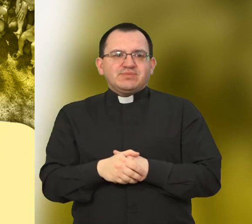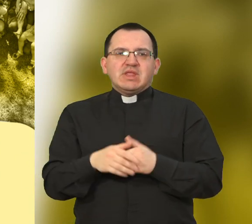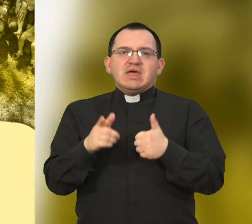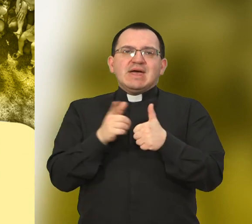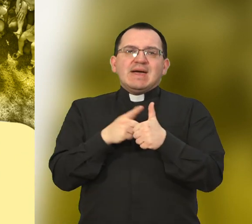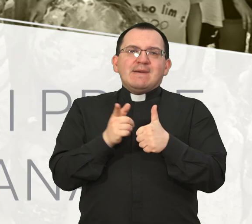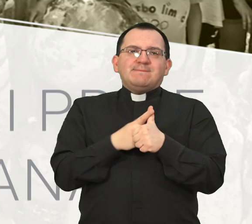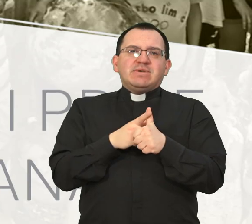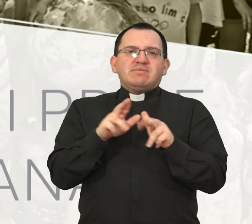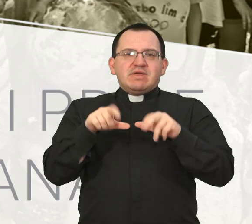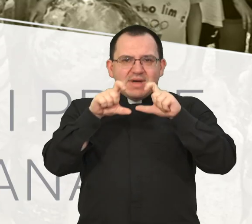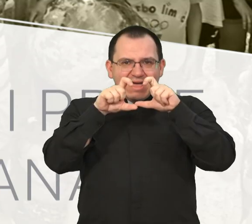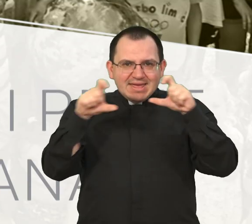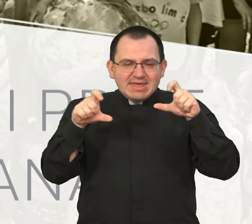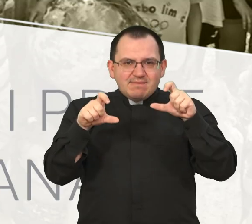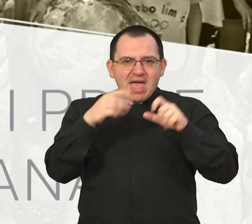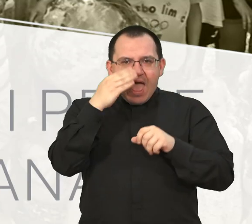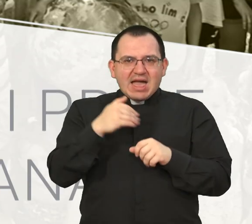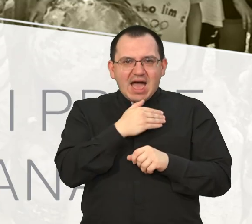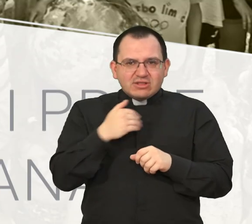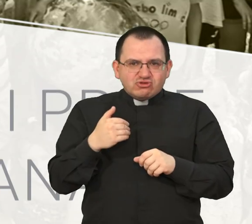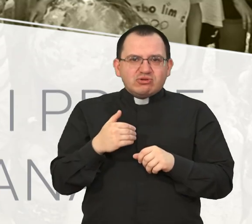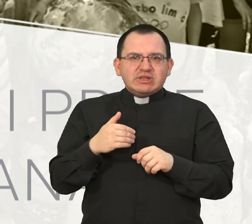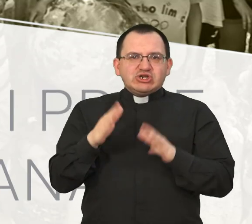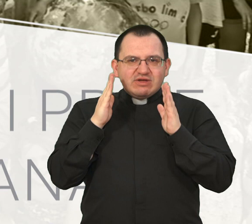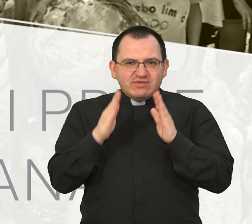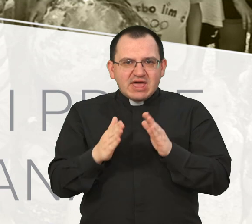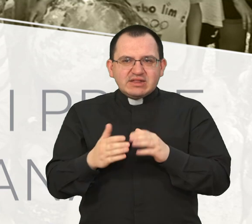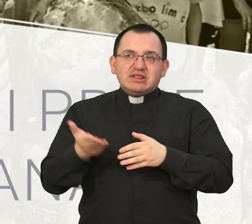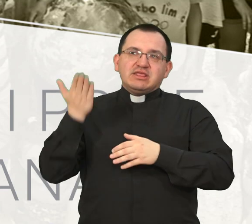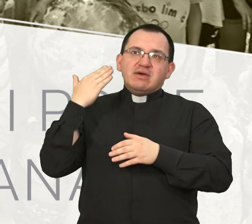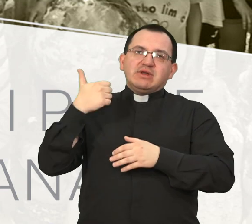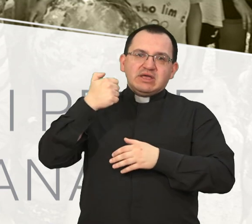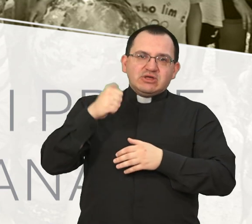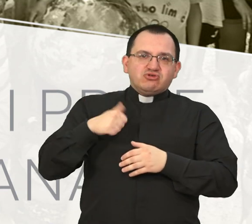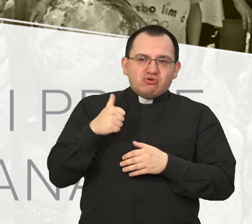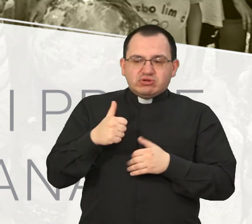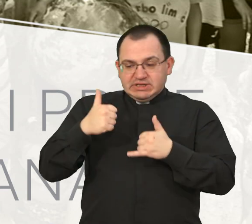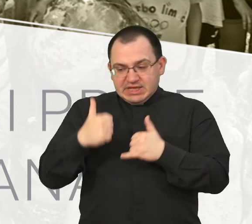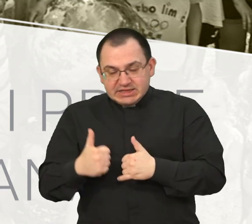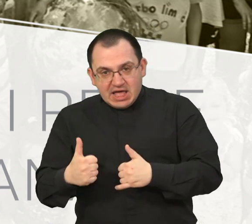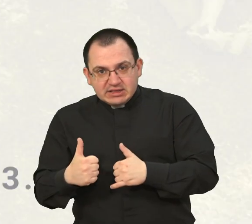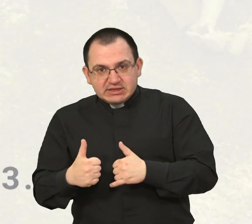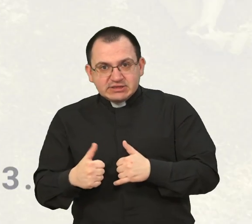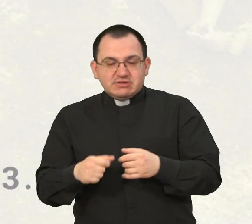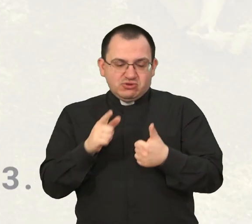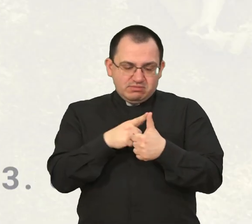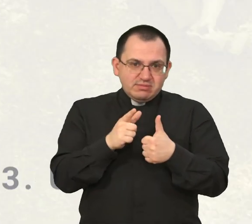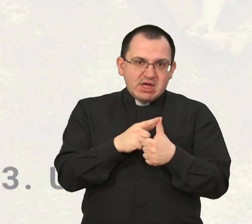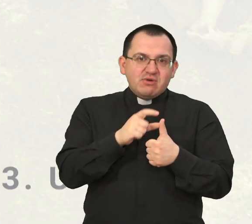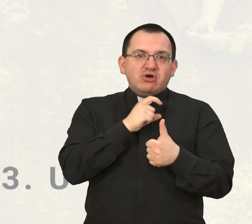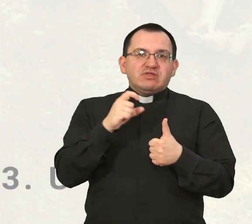okrugli stol nosi naziv Katolički laici prije 100 godina i danas. O toj temi će pregovoriti troje ljudi. To su prečasni